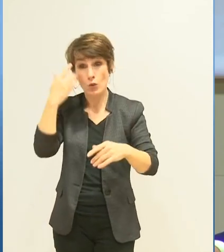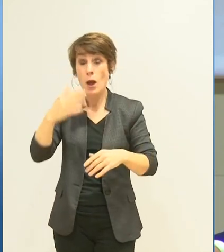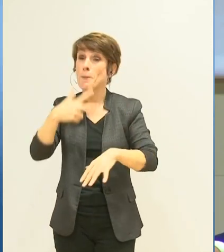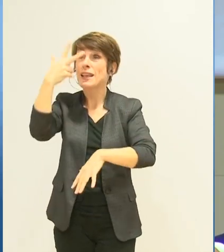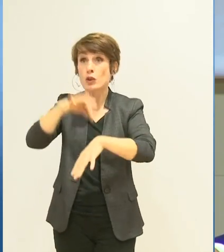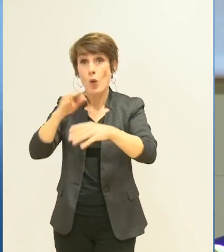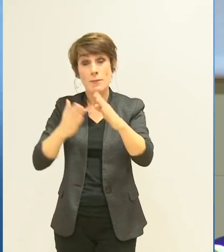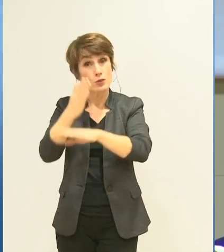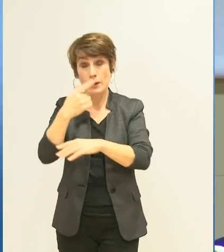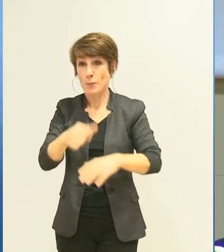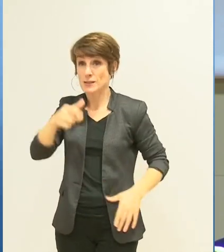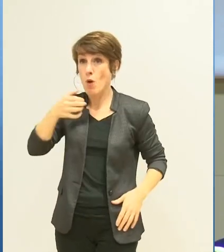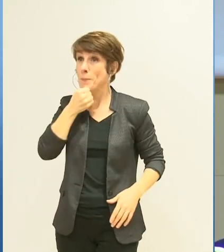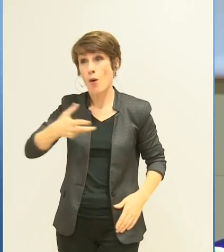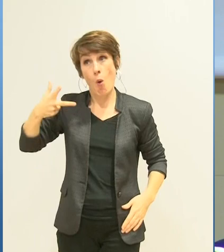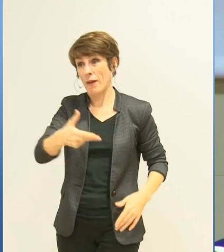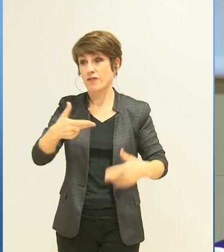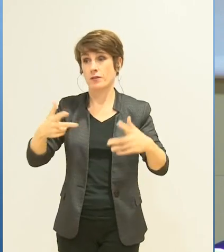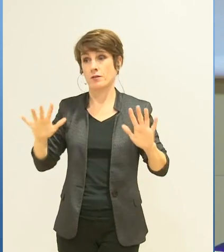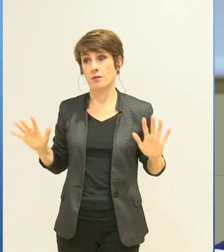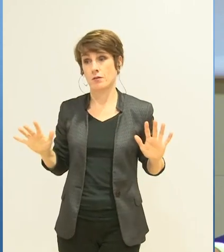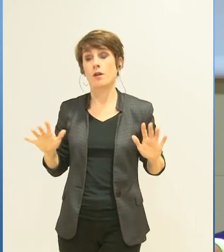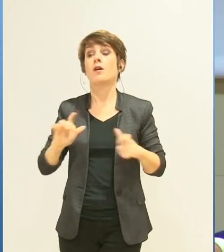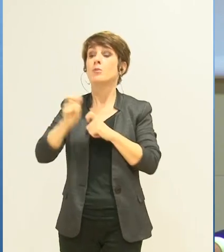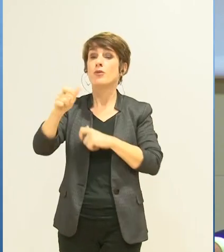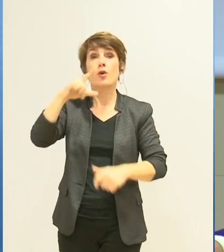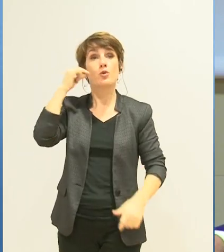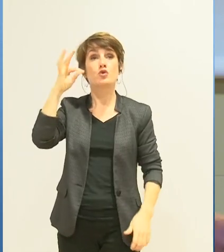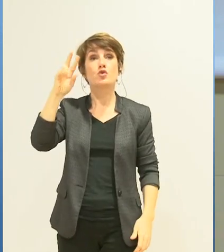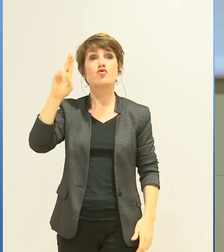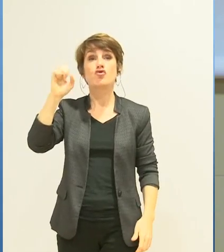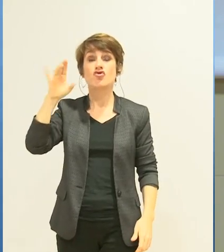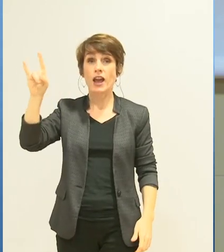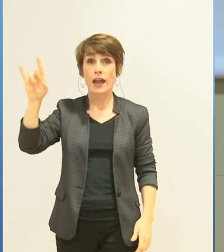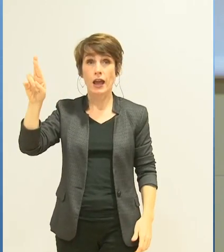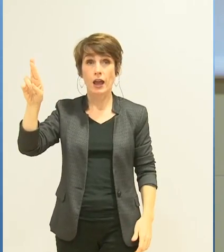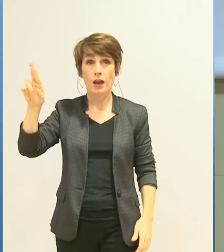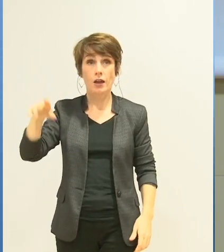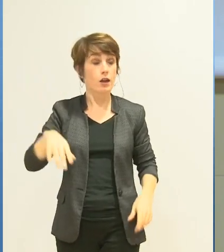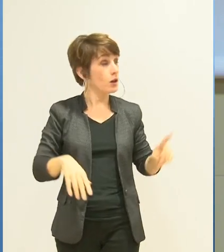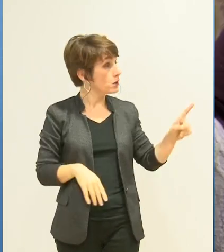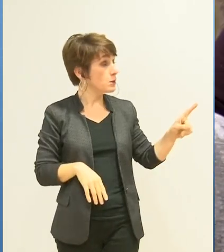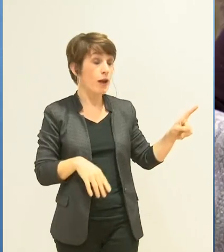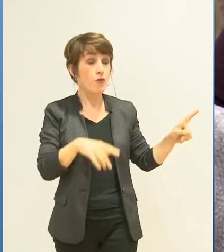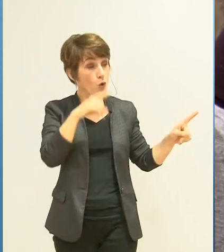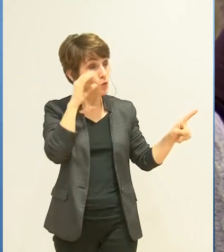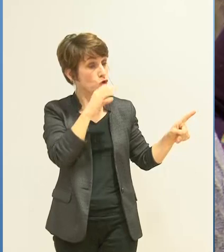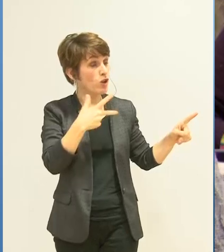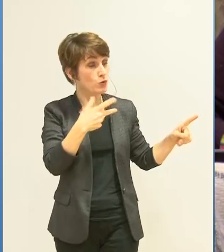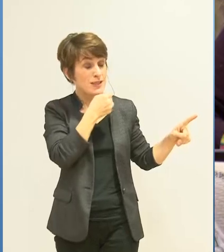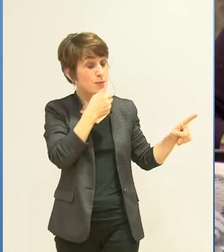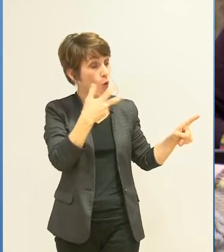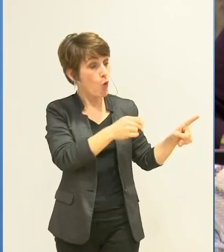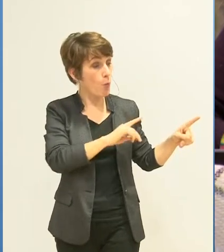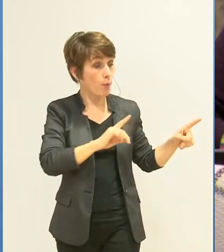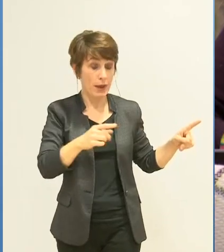micro nous sommes dans des explications de vote monsieur tuscher vous avez la parole vous avez pas couper le micro ne sait jamais si j'espère qu'on me le couperet pas mais je ferai